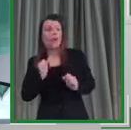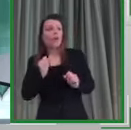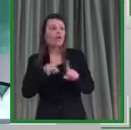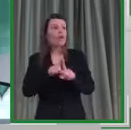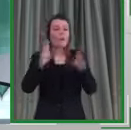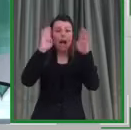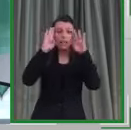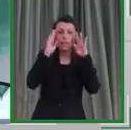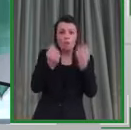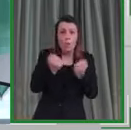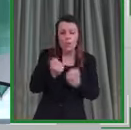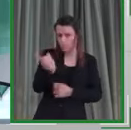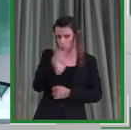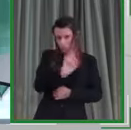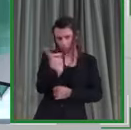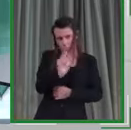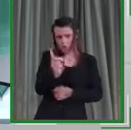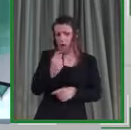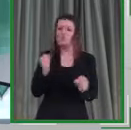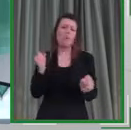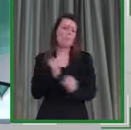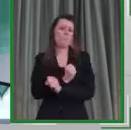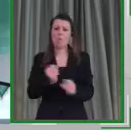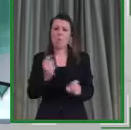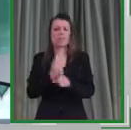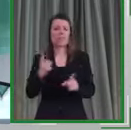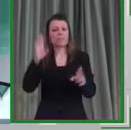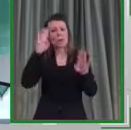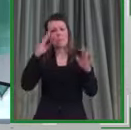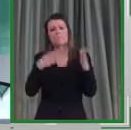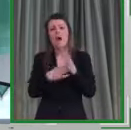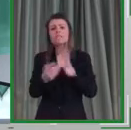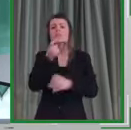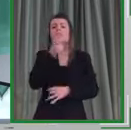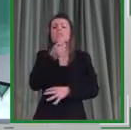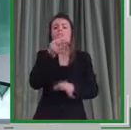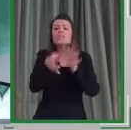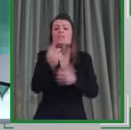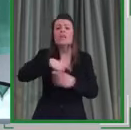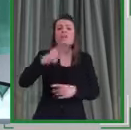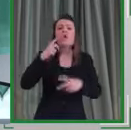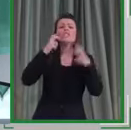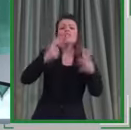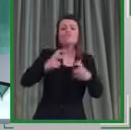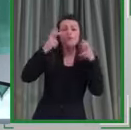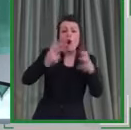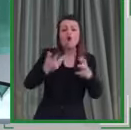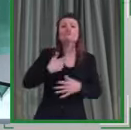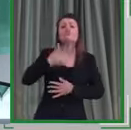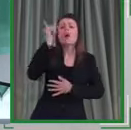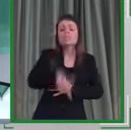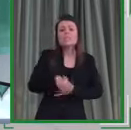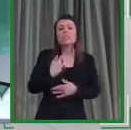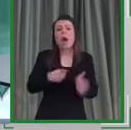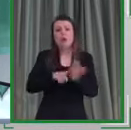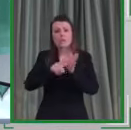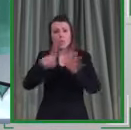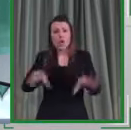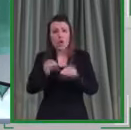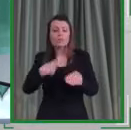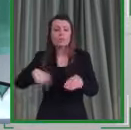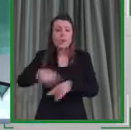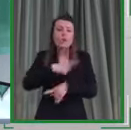che stiamo facendo complicato sta producendo dei risultati e quindi prepariamoci tutti ad una bella pasqua diversa dagli altri